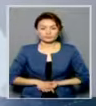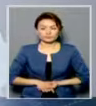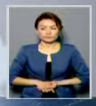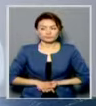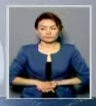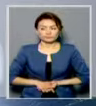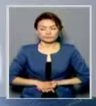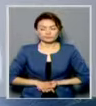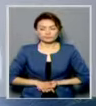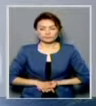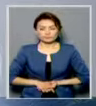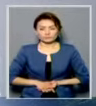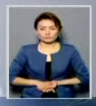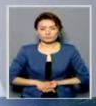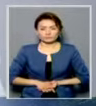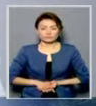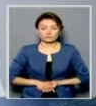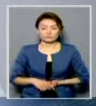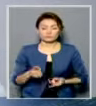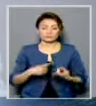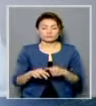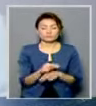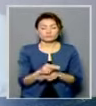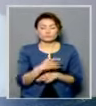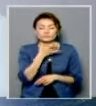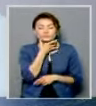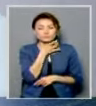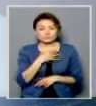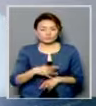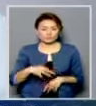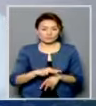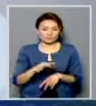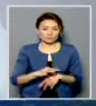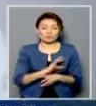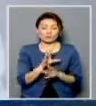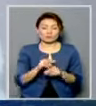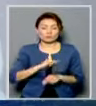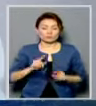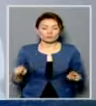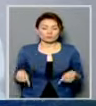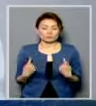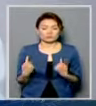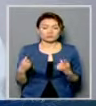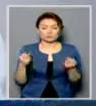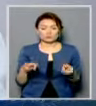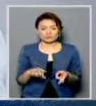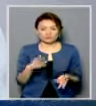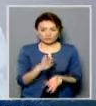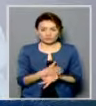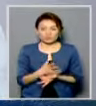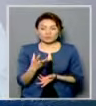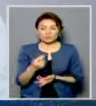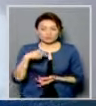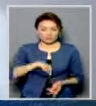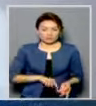направлена именно на восстановление положения. Біздің процедура ауыз омыртқаның ауруын емдеп, организмнің жұмысын толық қалыпқа келтіруге бағытталған. Онымен қатар